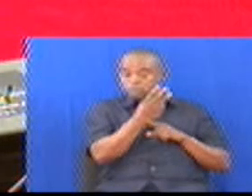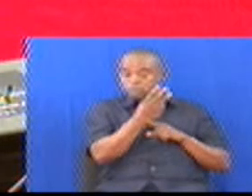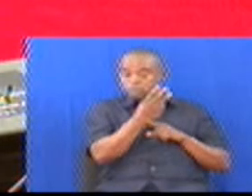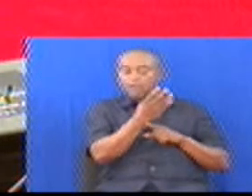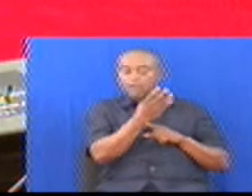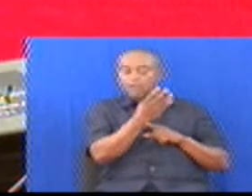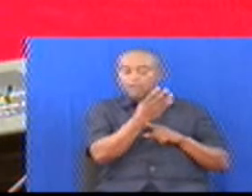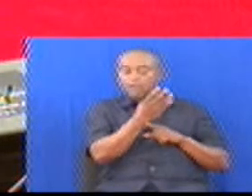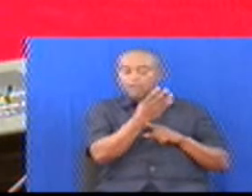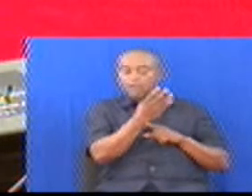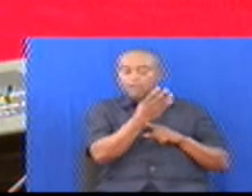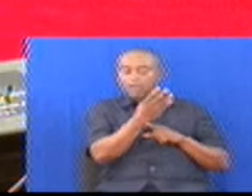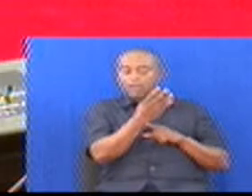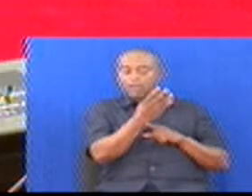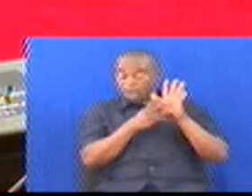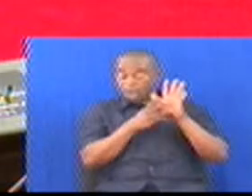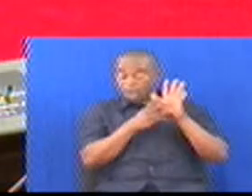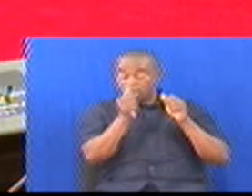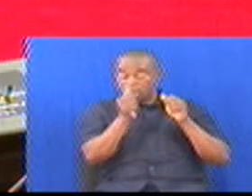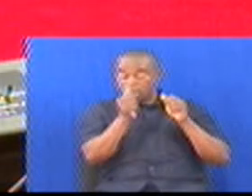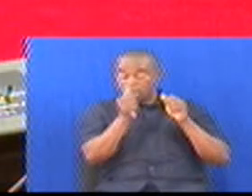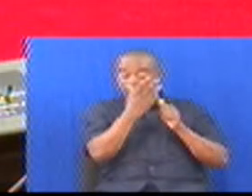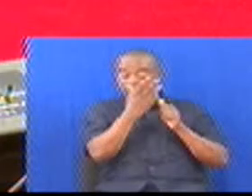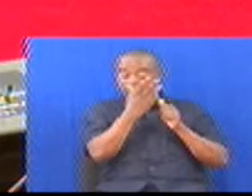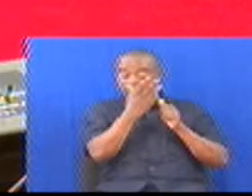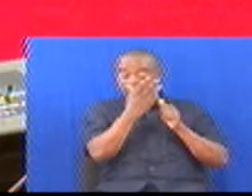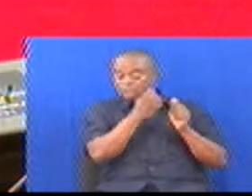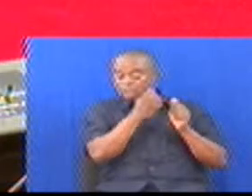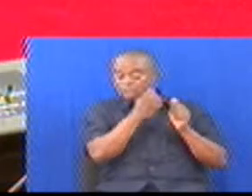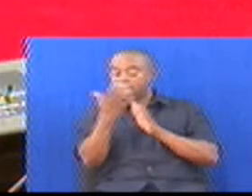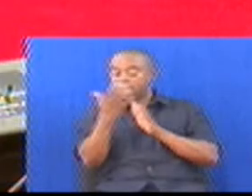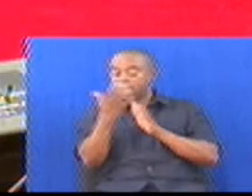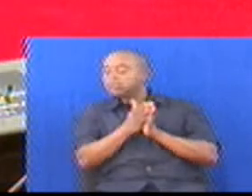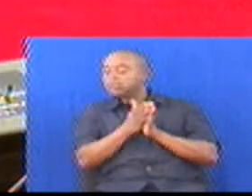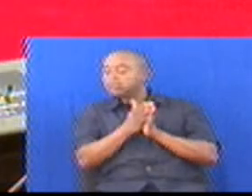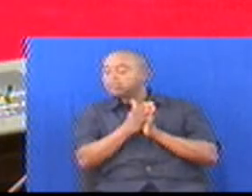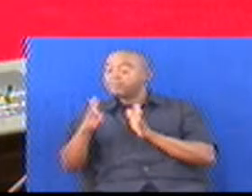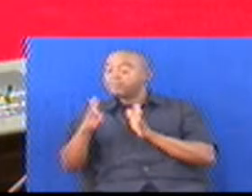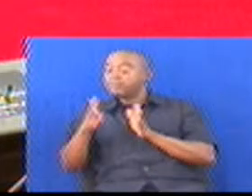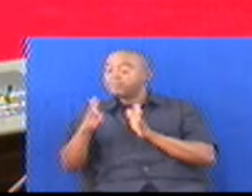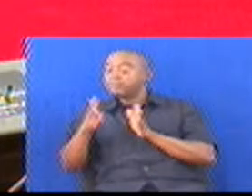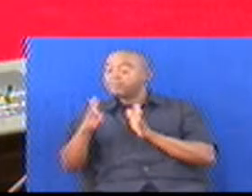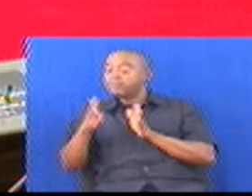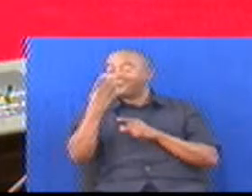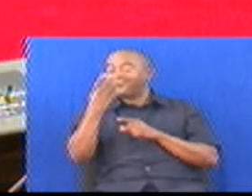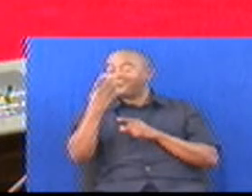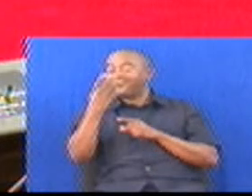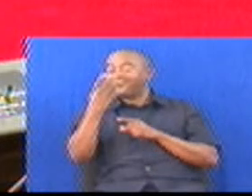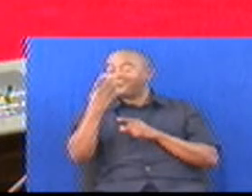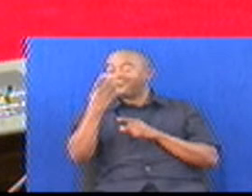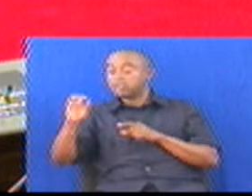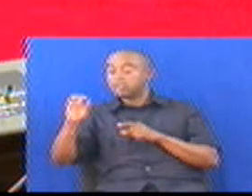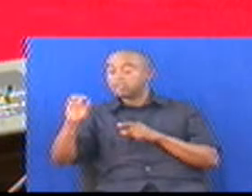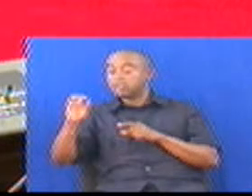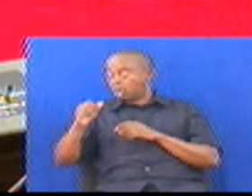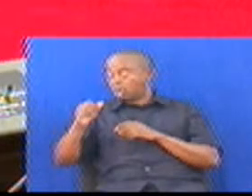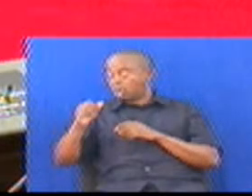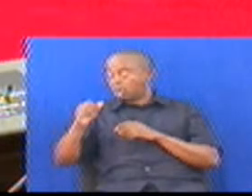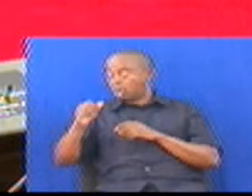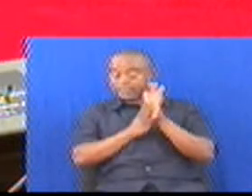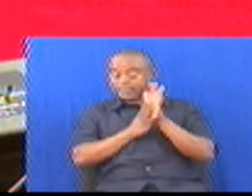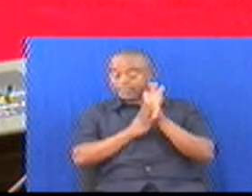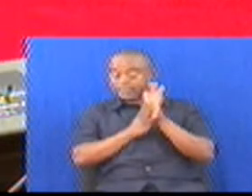348.7 mwaka 2014-15 hadi shilingi bilioni 450 mwaka